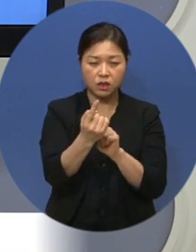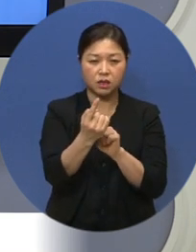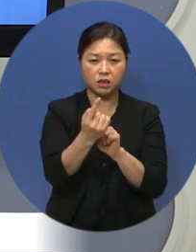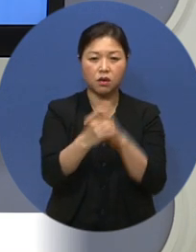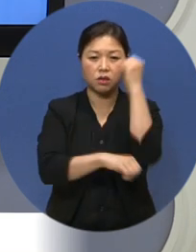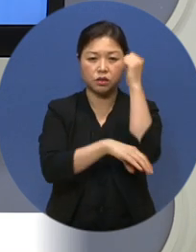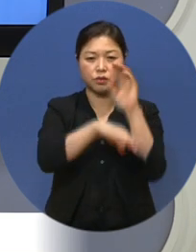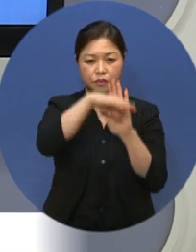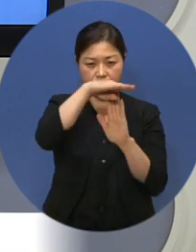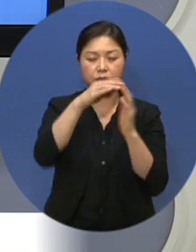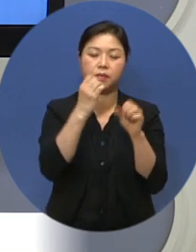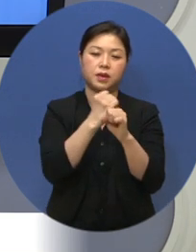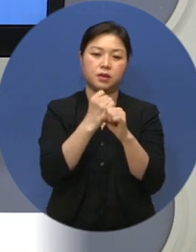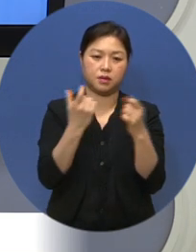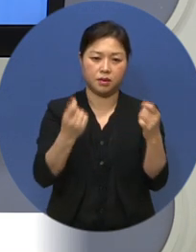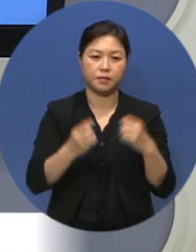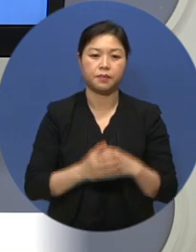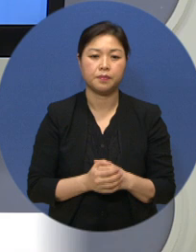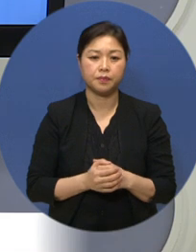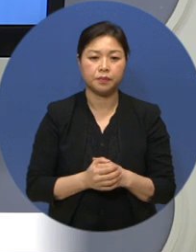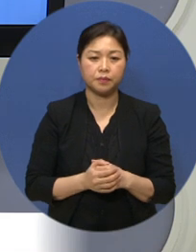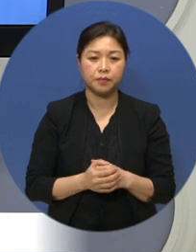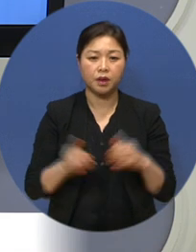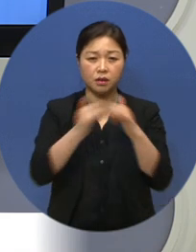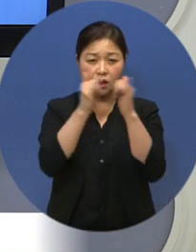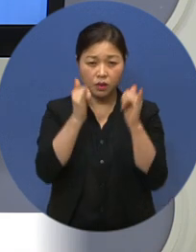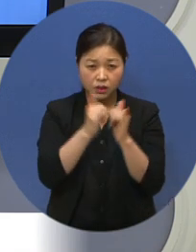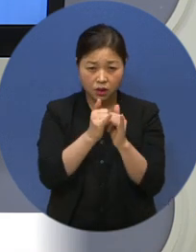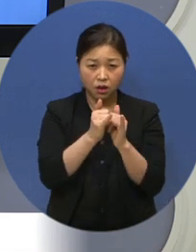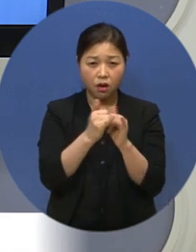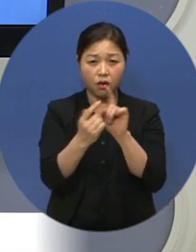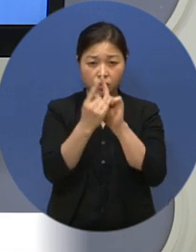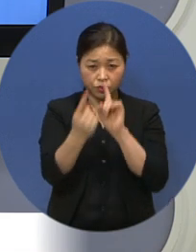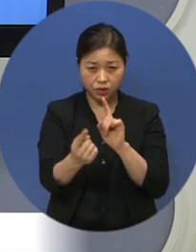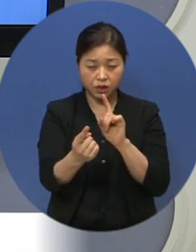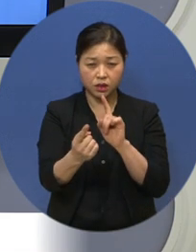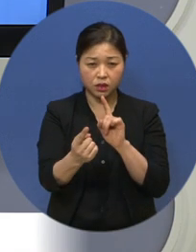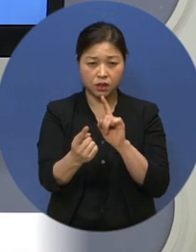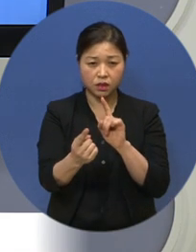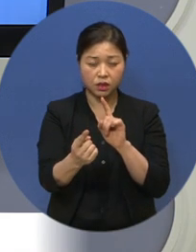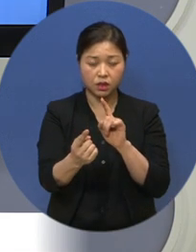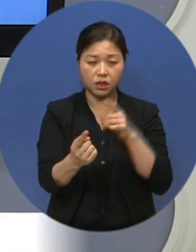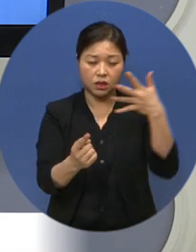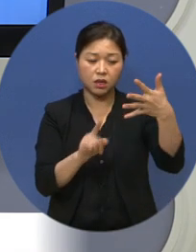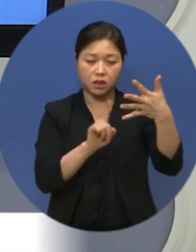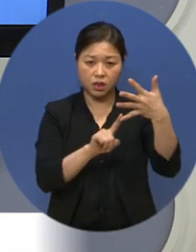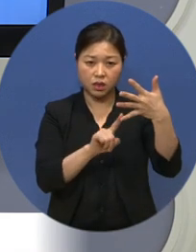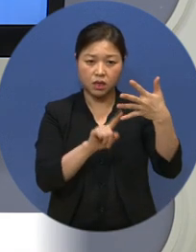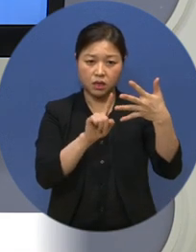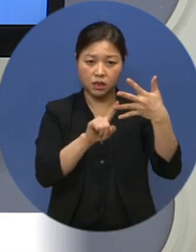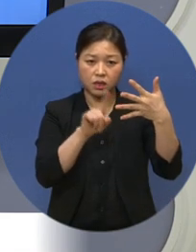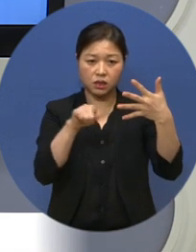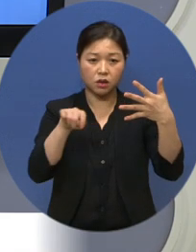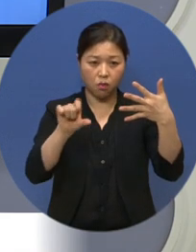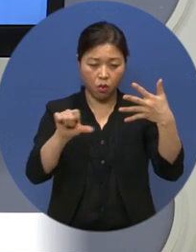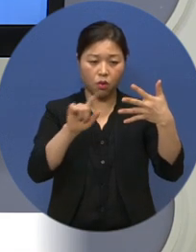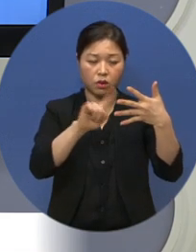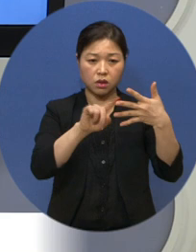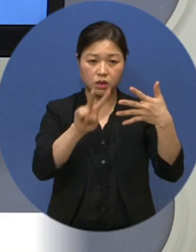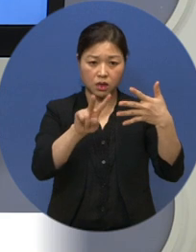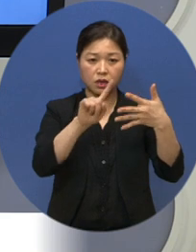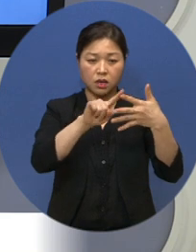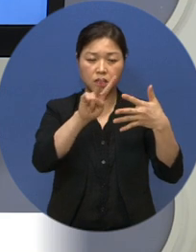됩니다 이에 따라 사회적 거리 독 이 책에는 1단계와 1점 5단계 2단계 2.5